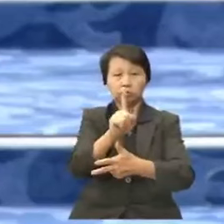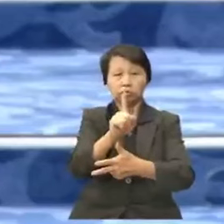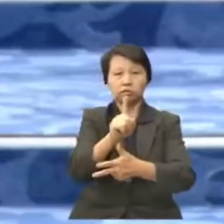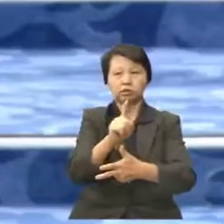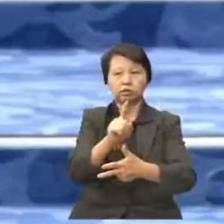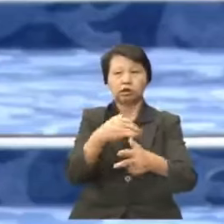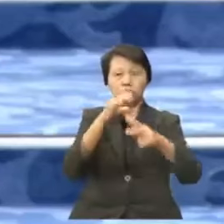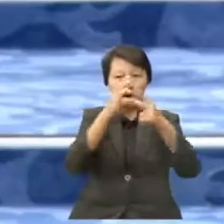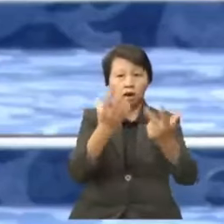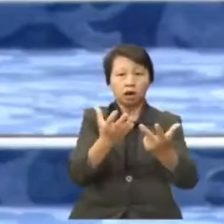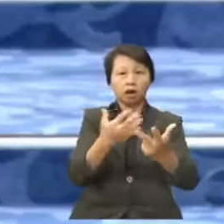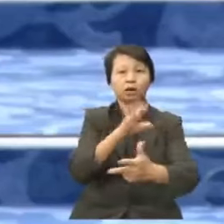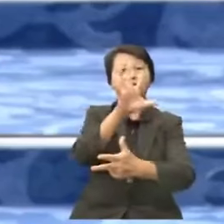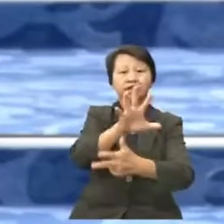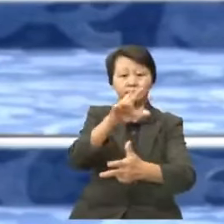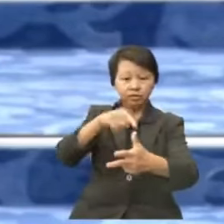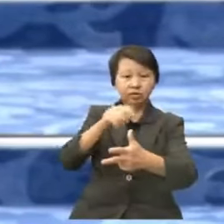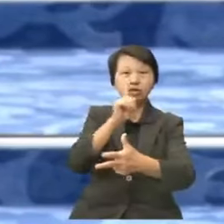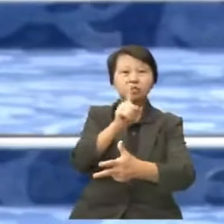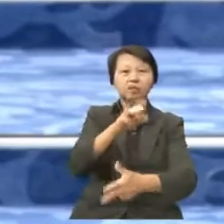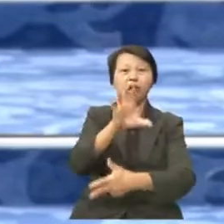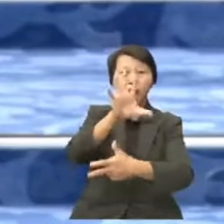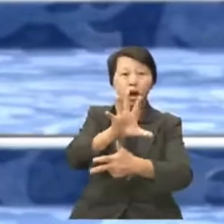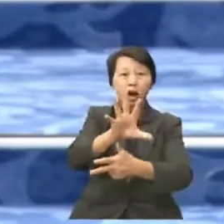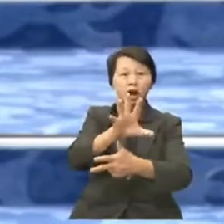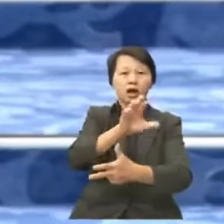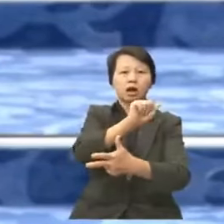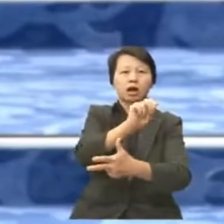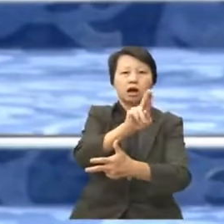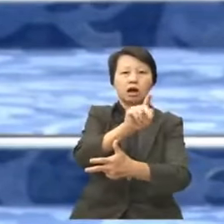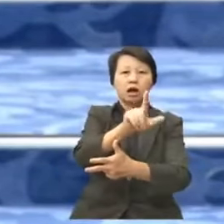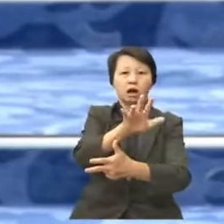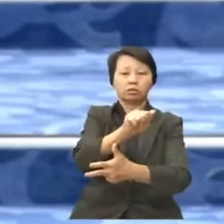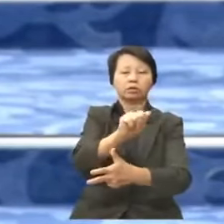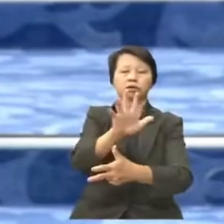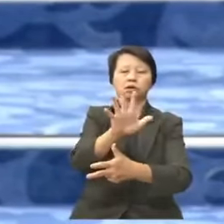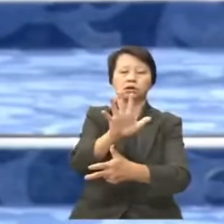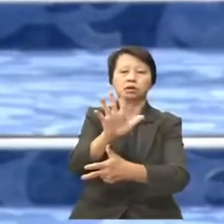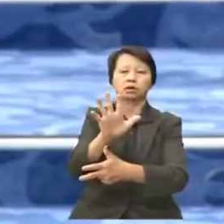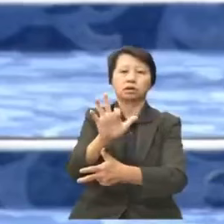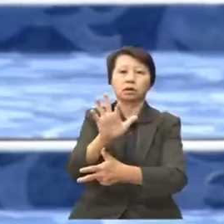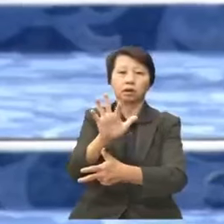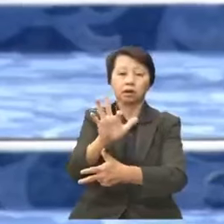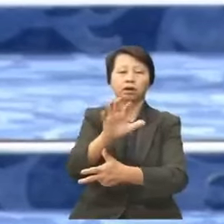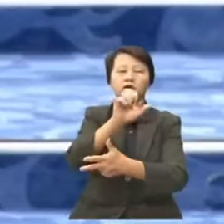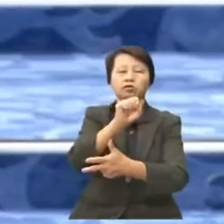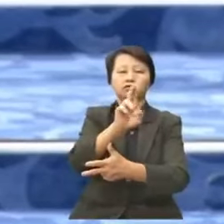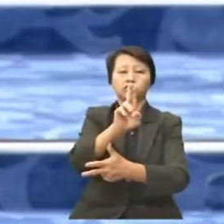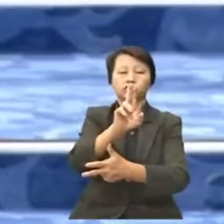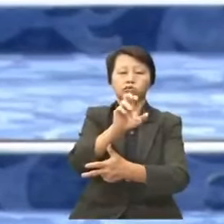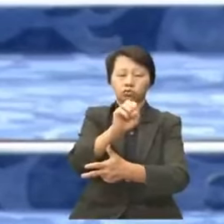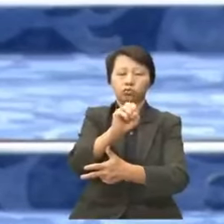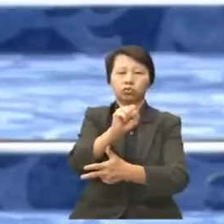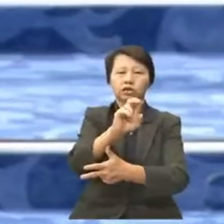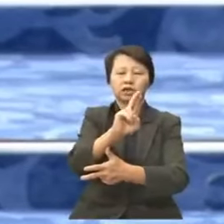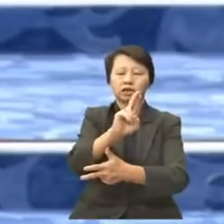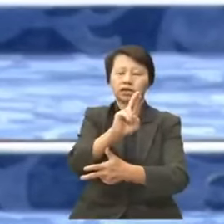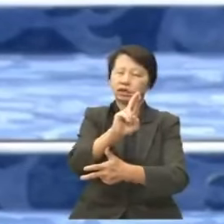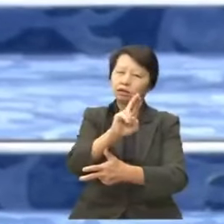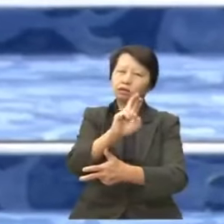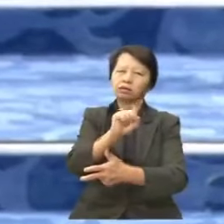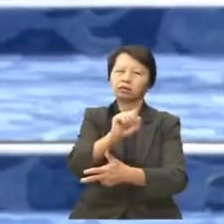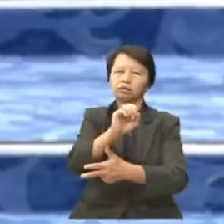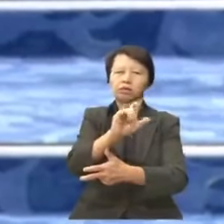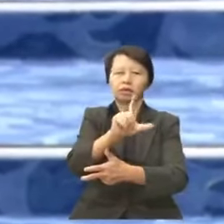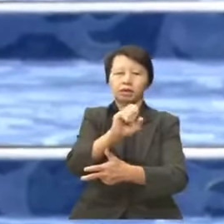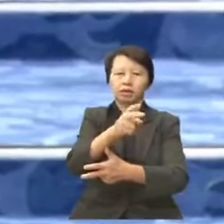ini pun ada lagi lima klasifikasinya ada Aulia ada Solihin Solihun